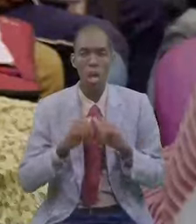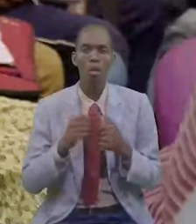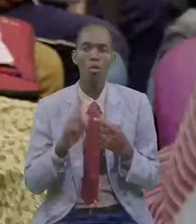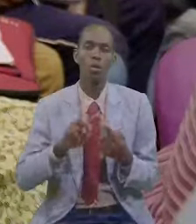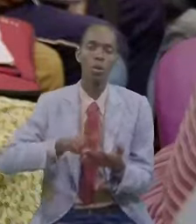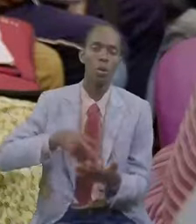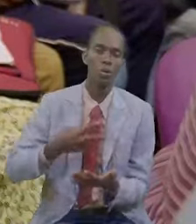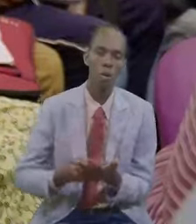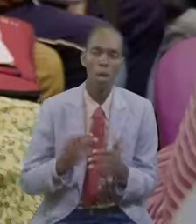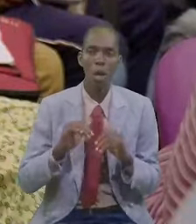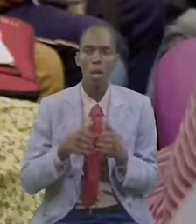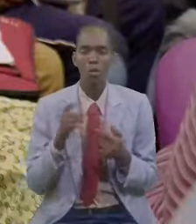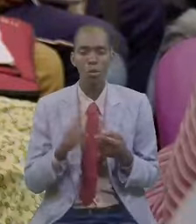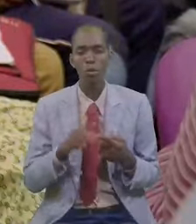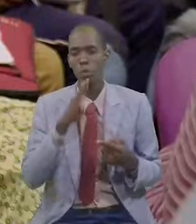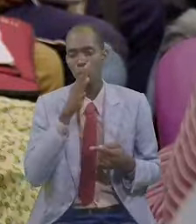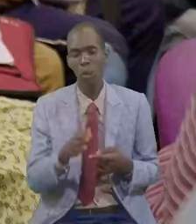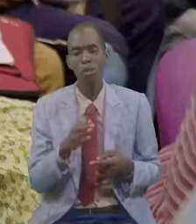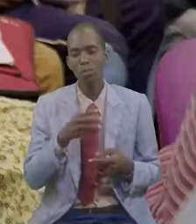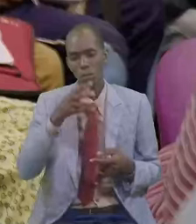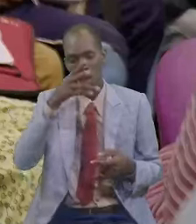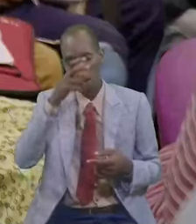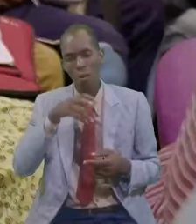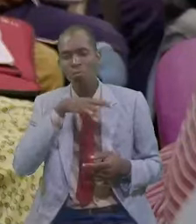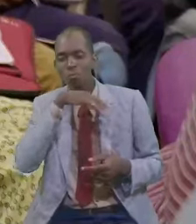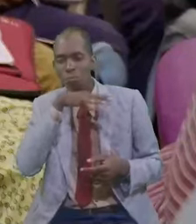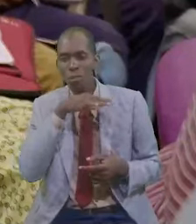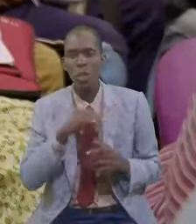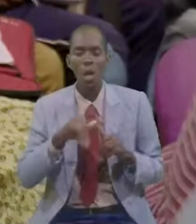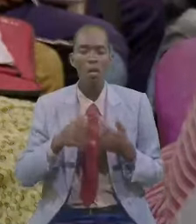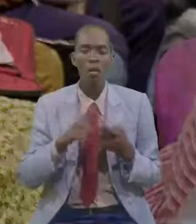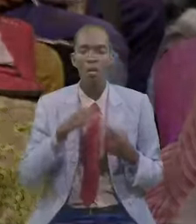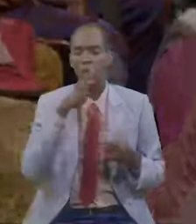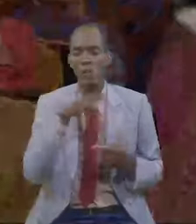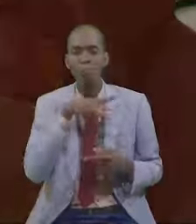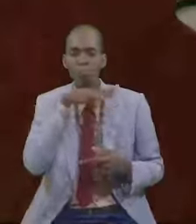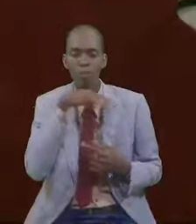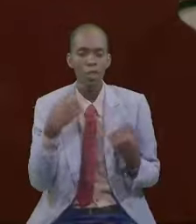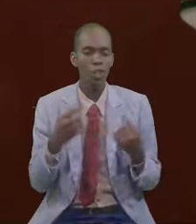à pécher, à tomber, à nous corrompre, à être souillé.